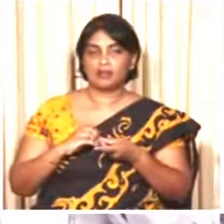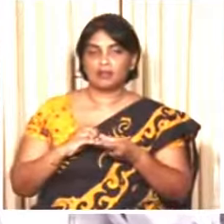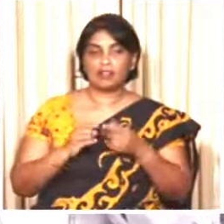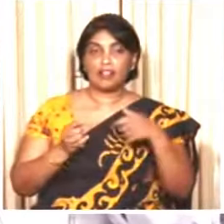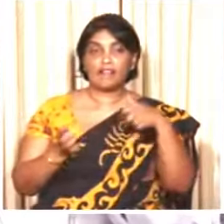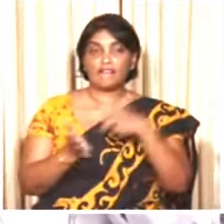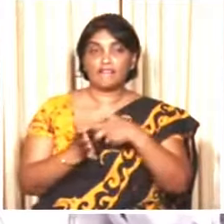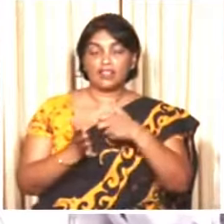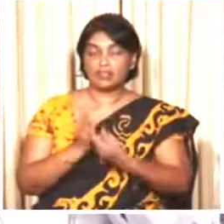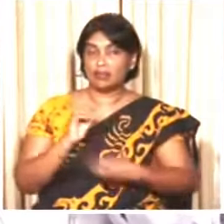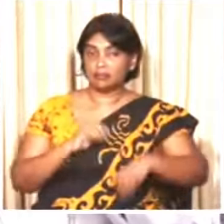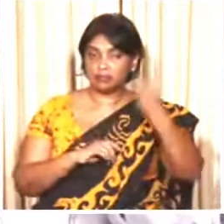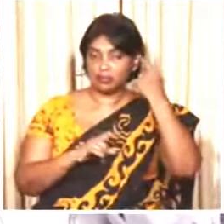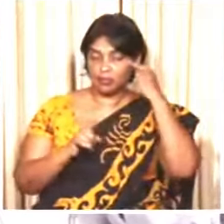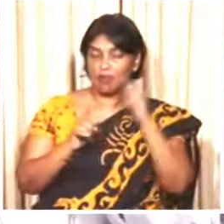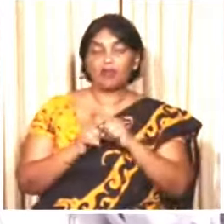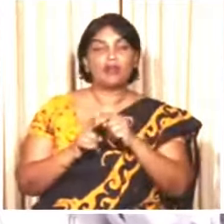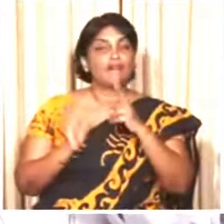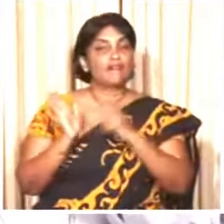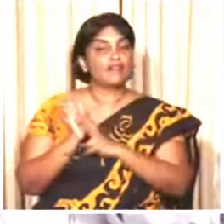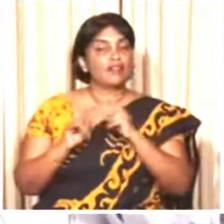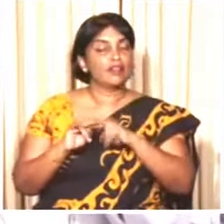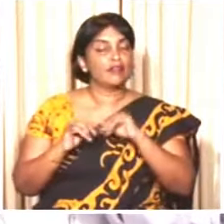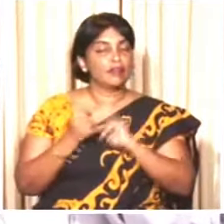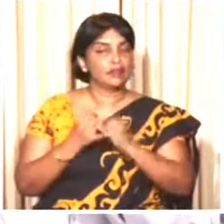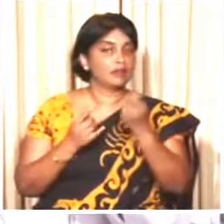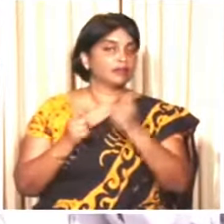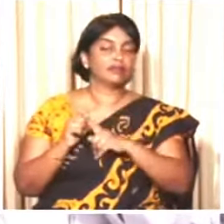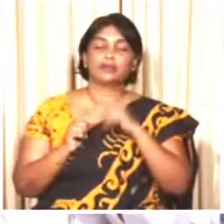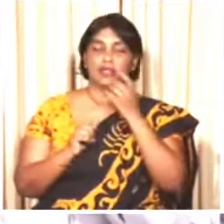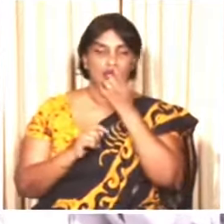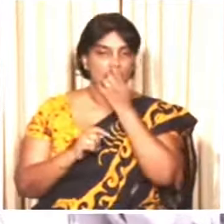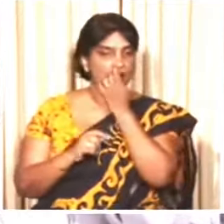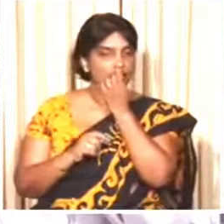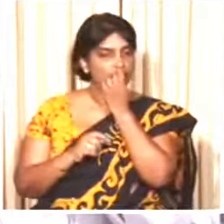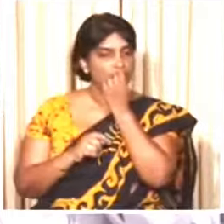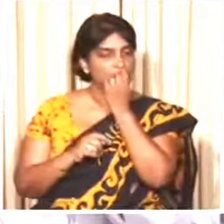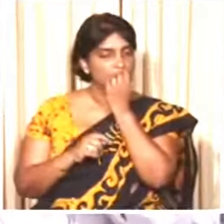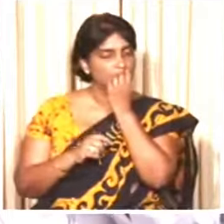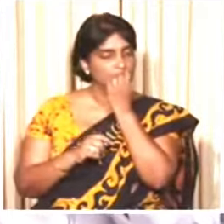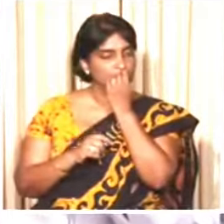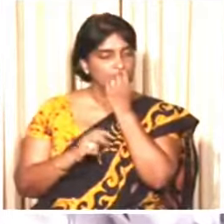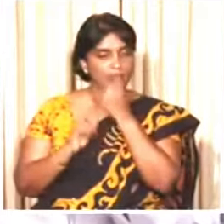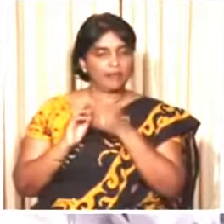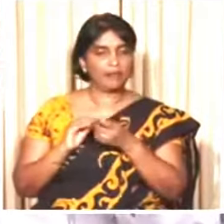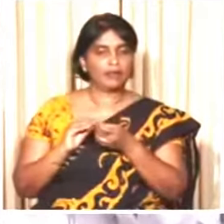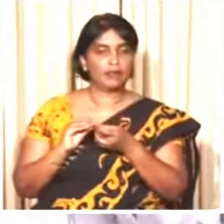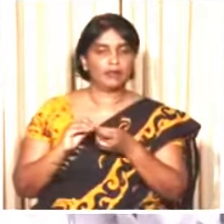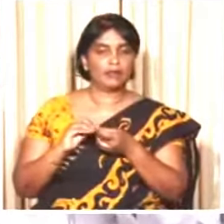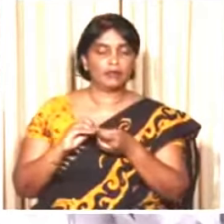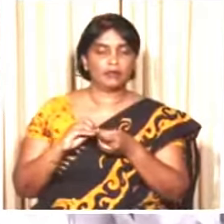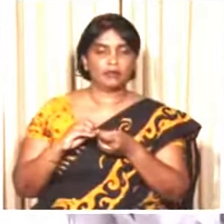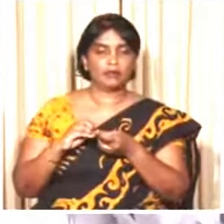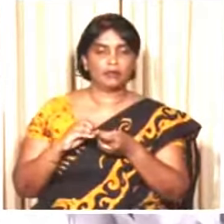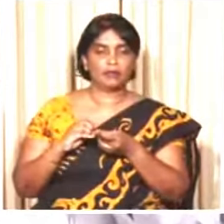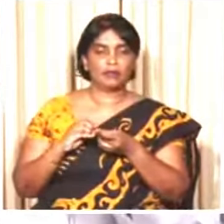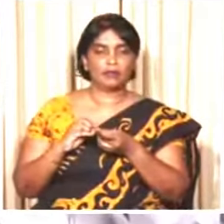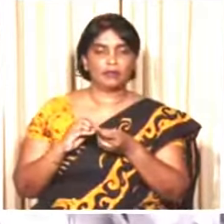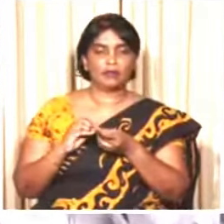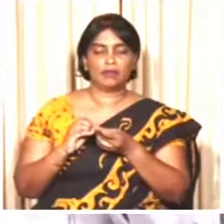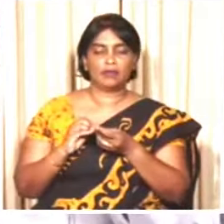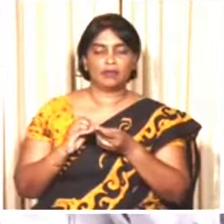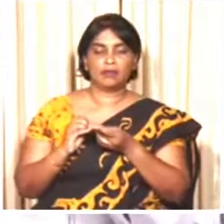මුවාවෙන් BFS ගාස්තුකුත් නීති විරෝධී ලෙස ඇතුළත් කළා. ඉති ඒකයි මම